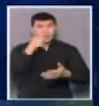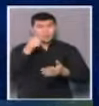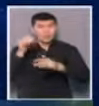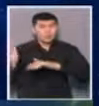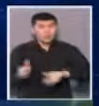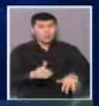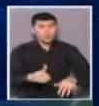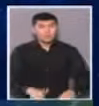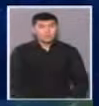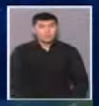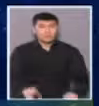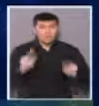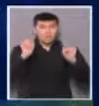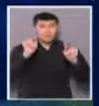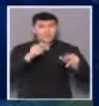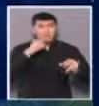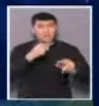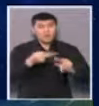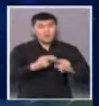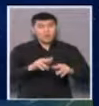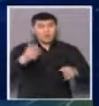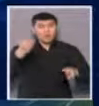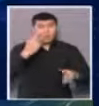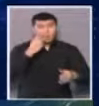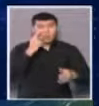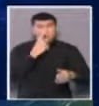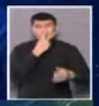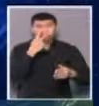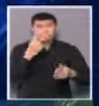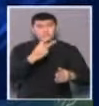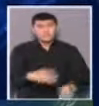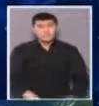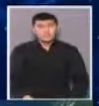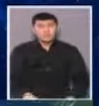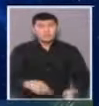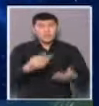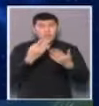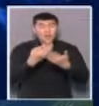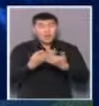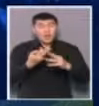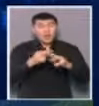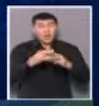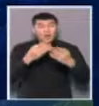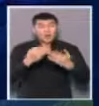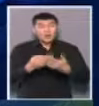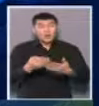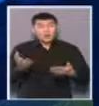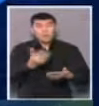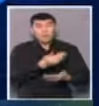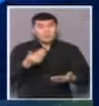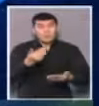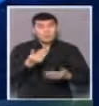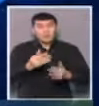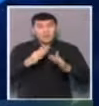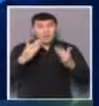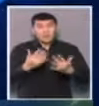жатыр. Шын айтамын, оноу көздің ұшында қарауытық болса да бізге